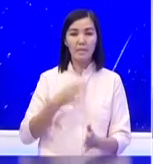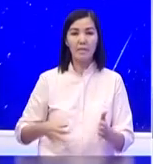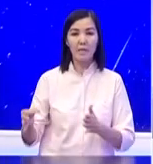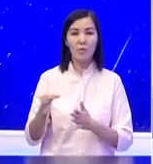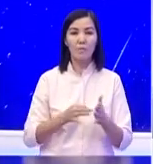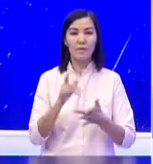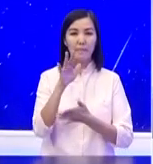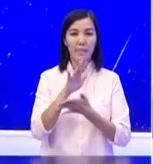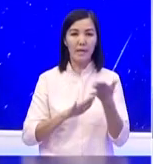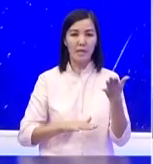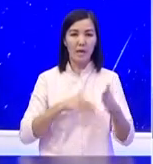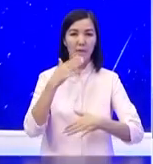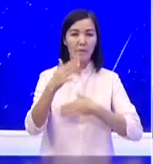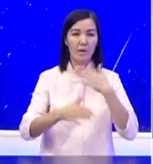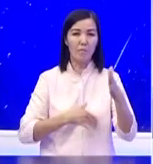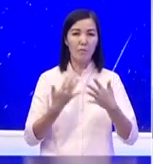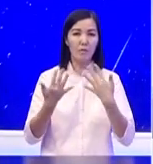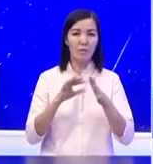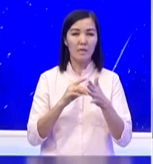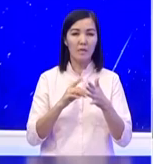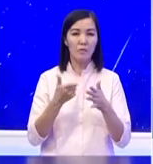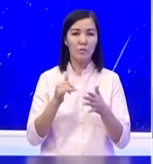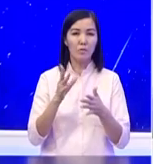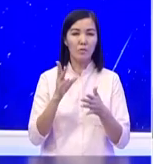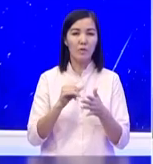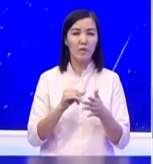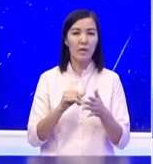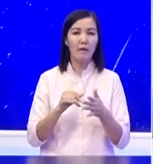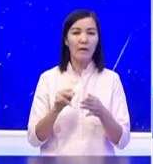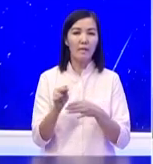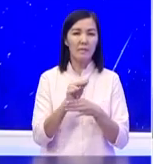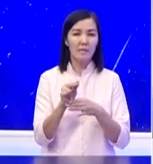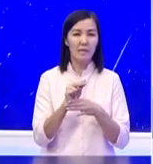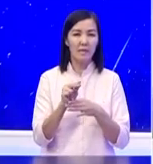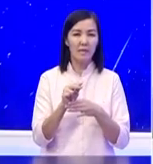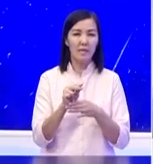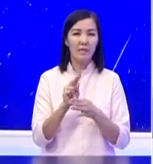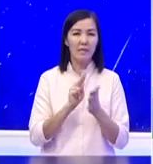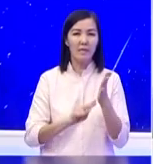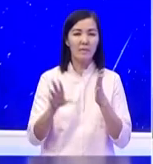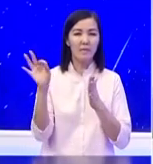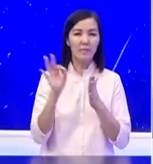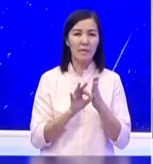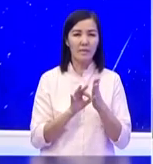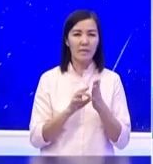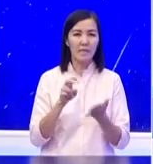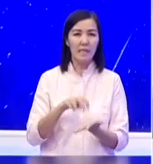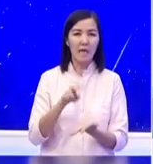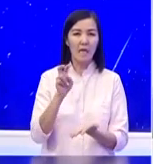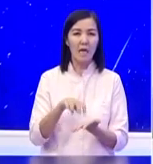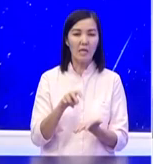В Алматинской области продолжается обработка сельхозугодий от саранчи. 70% территорий, где были обнаружены саранчевые